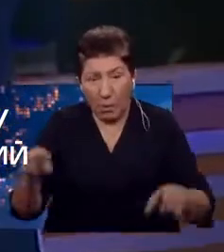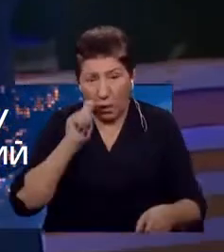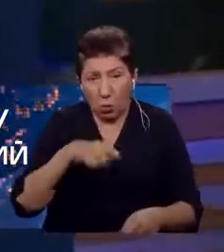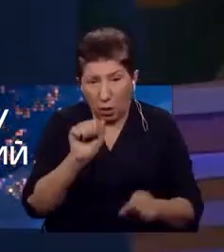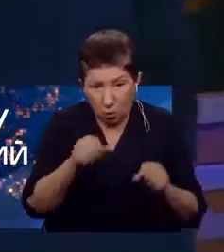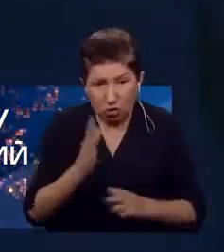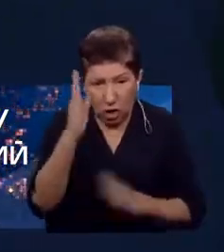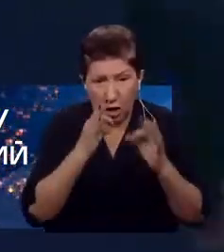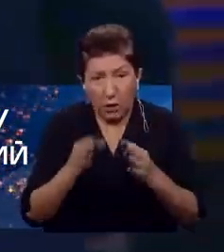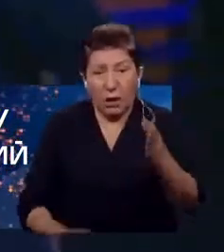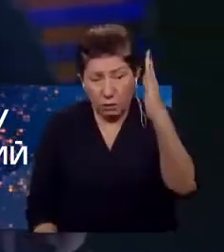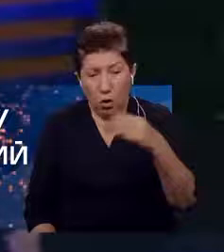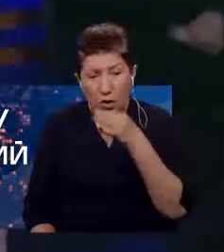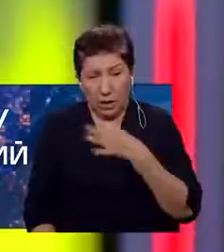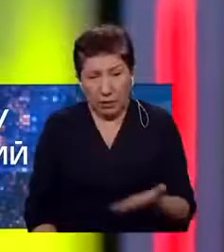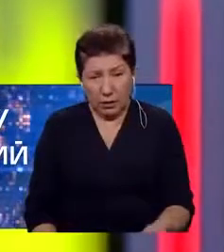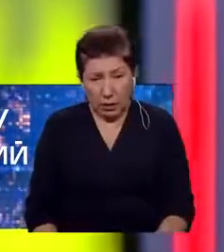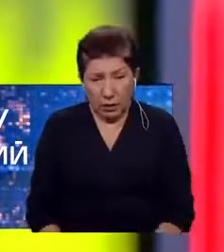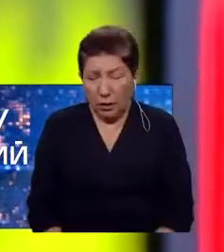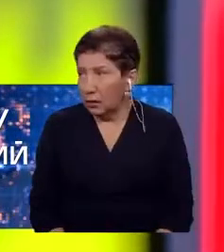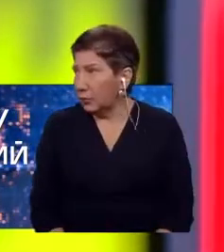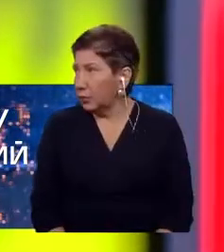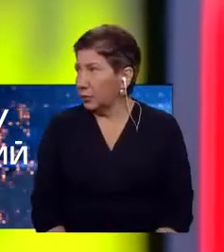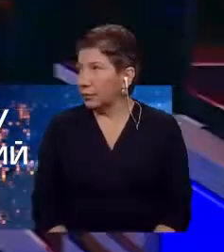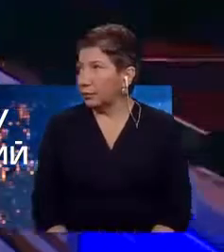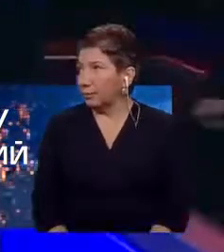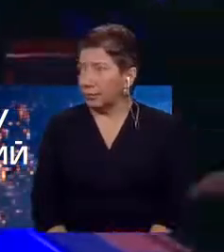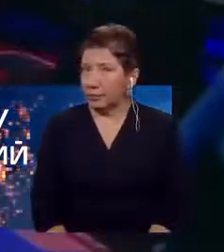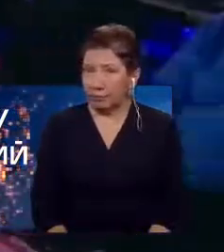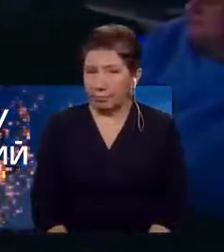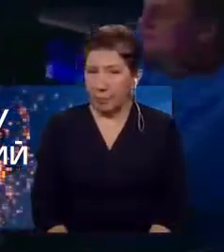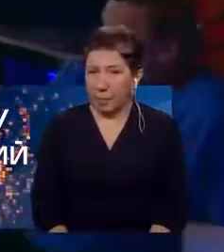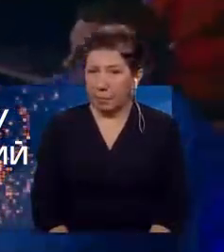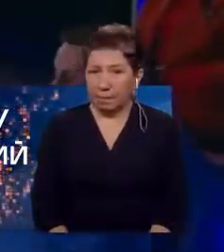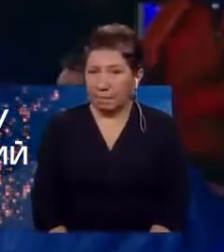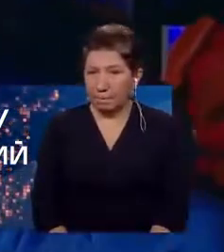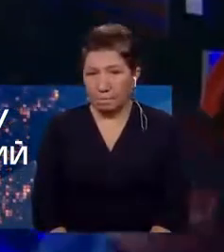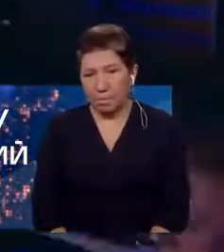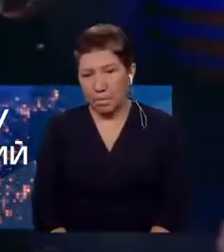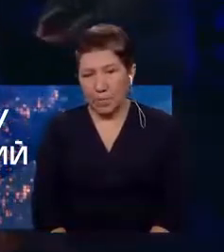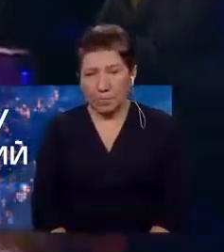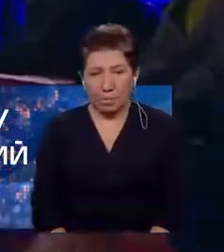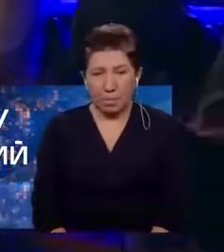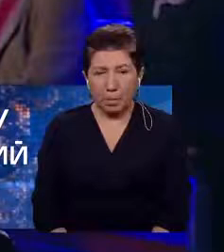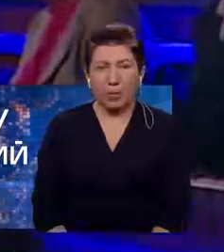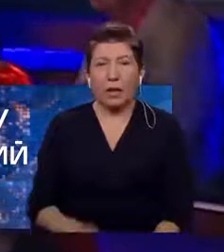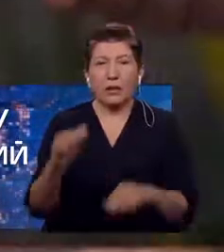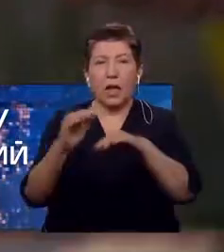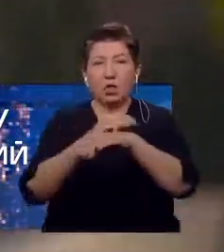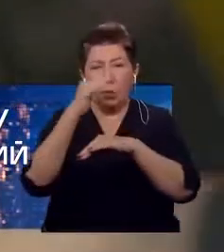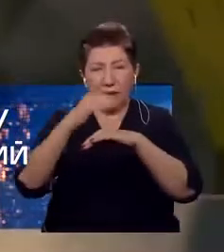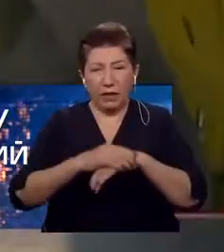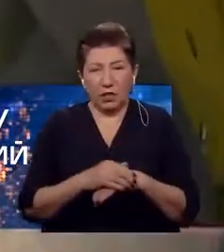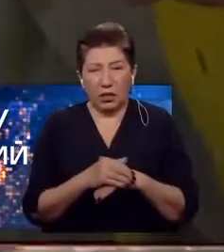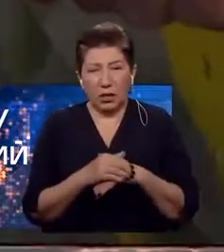чому маніпуляція? У чому маніпуляція? Вам зараз глядачі скажуть, у чому. Скажіть, у чому маніпуляція? Прошу. У тому, що добре вас